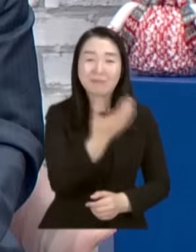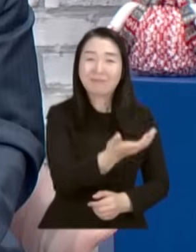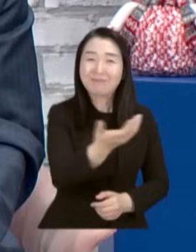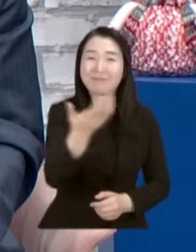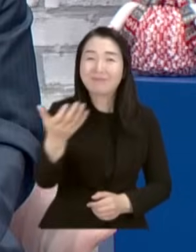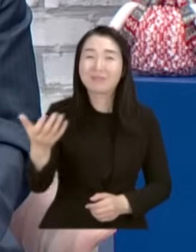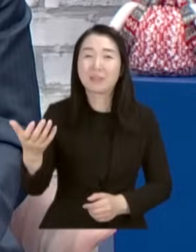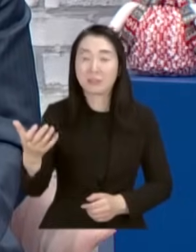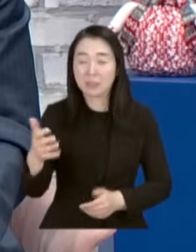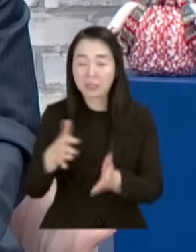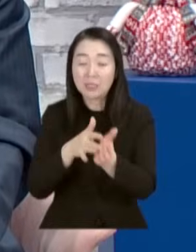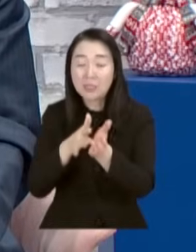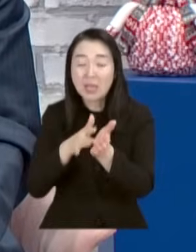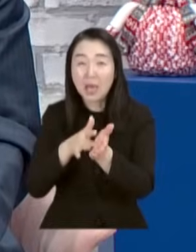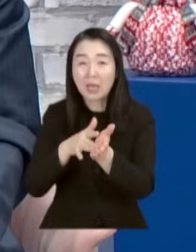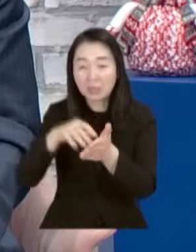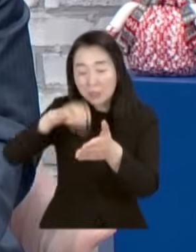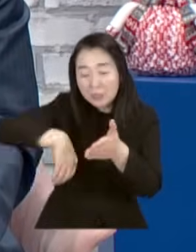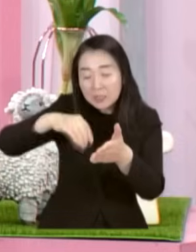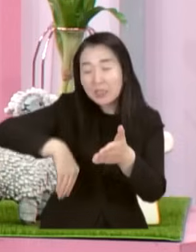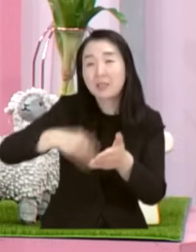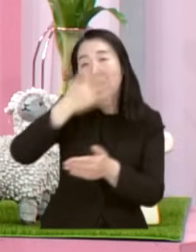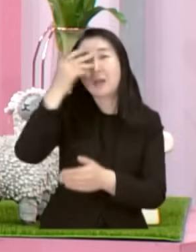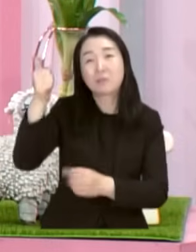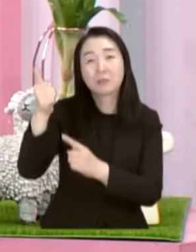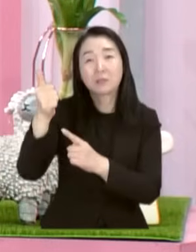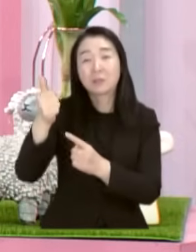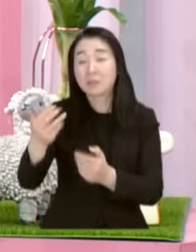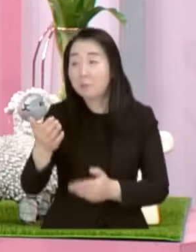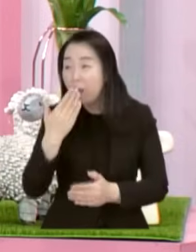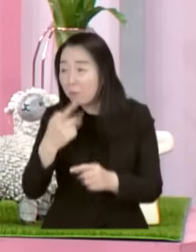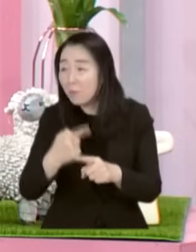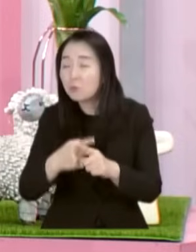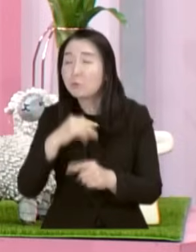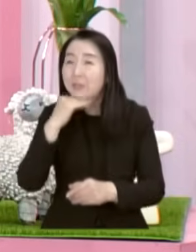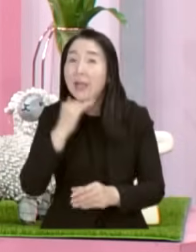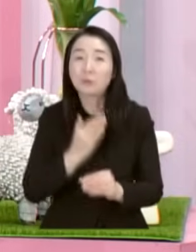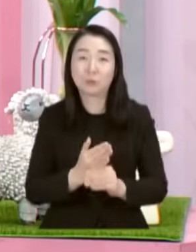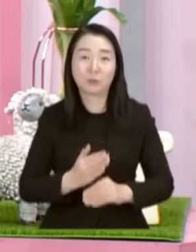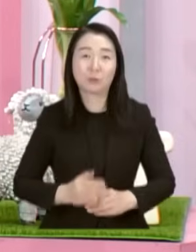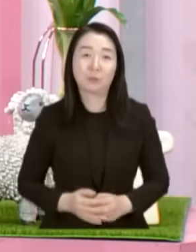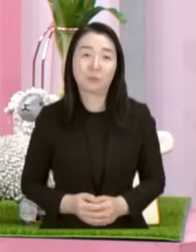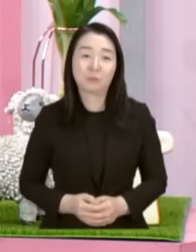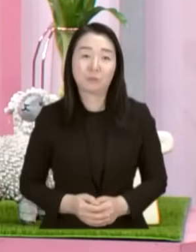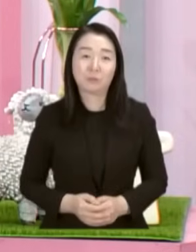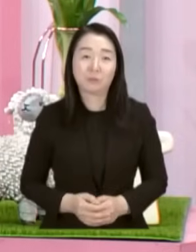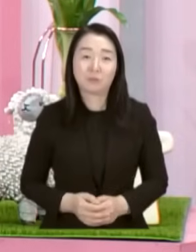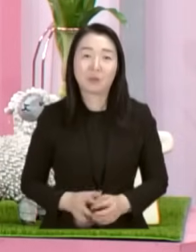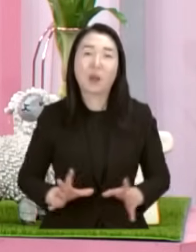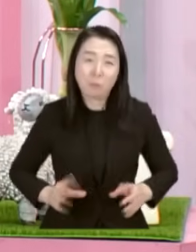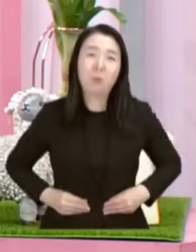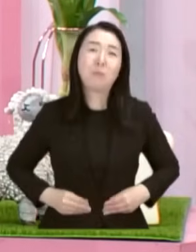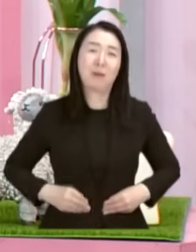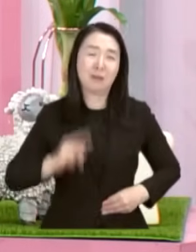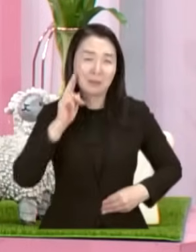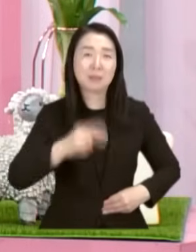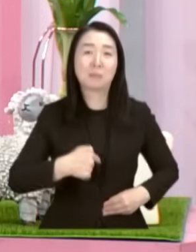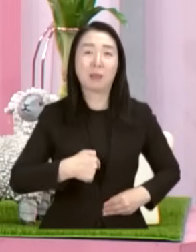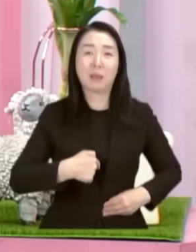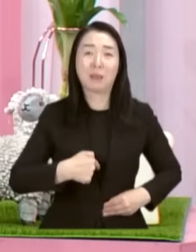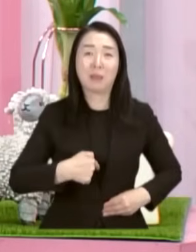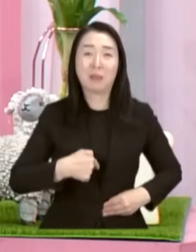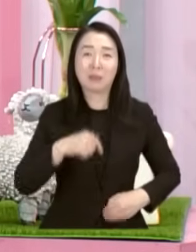약초캐는 할아버지. 그분이 밥을 이제 막 드시려고 뜸을 들이는 중이야. 얼마나 배가